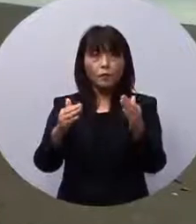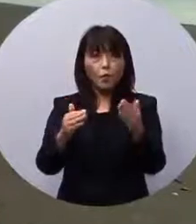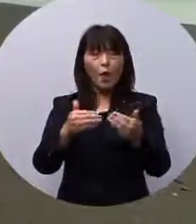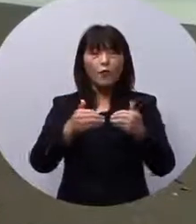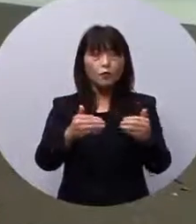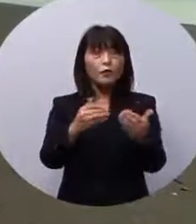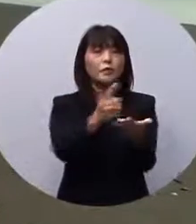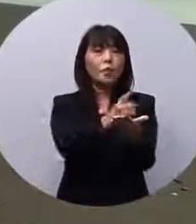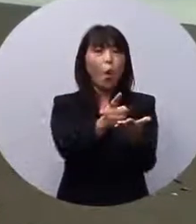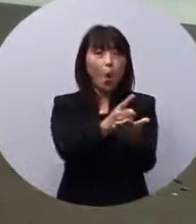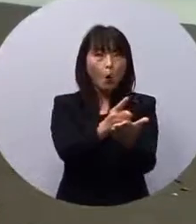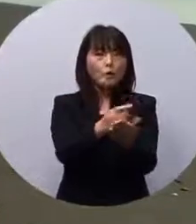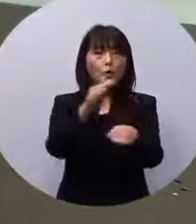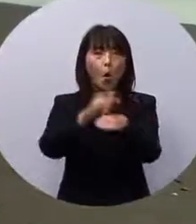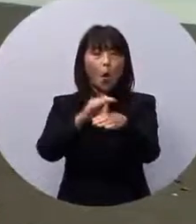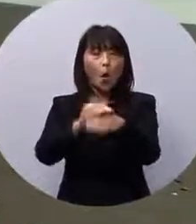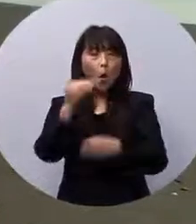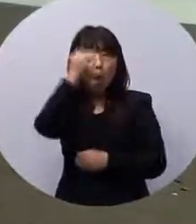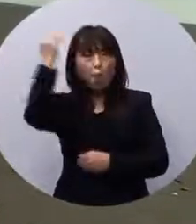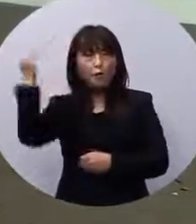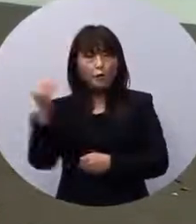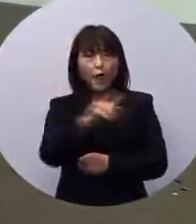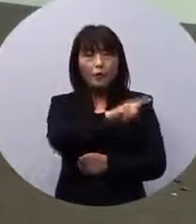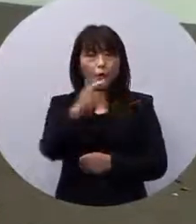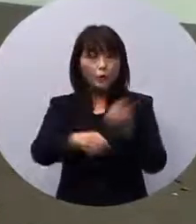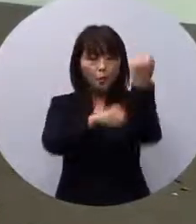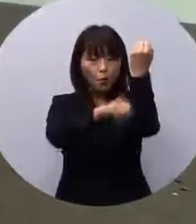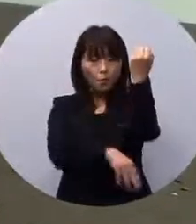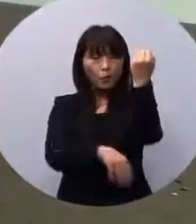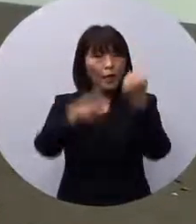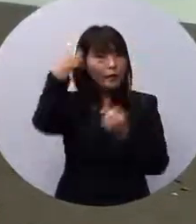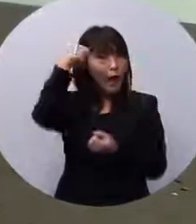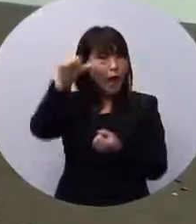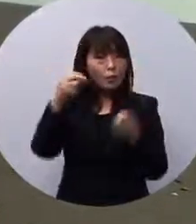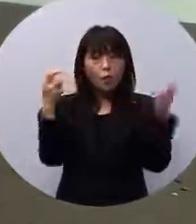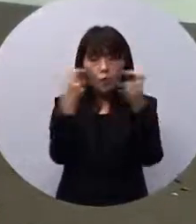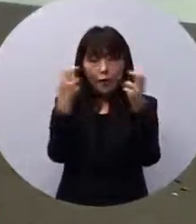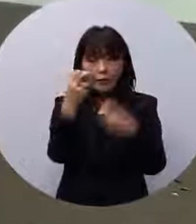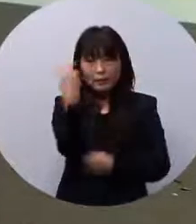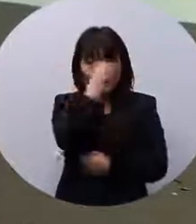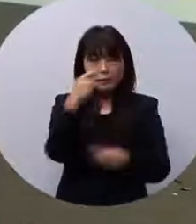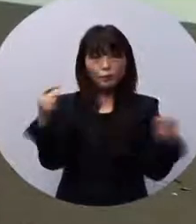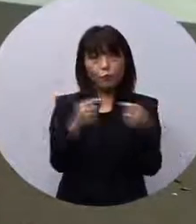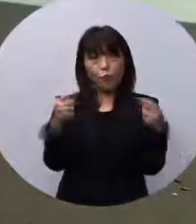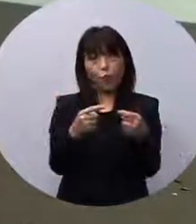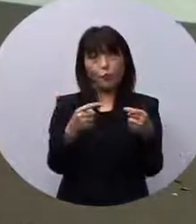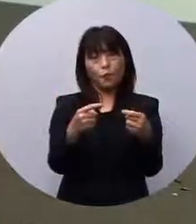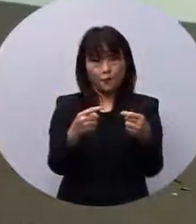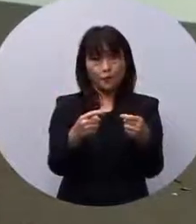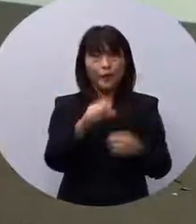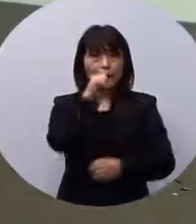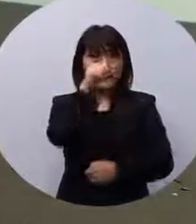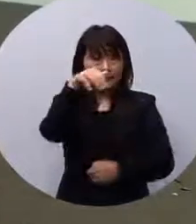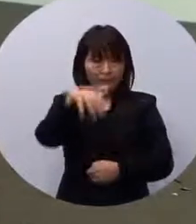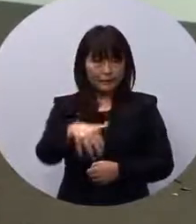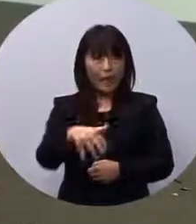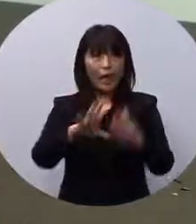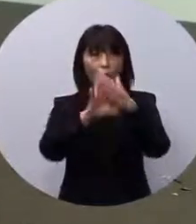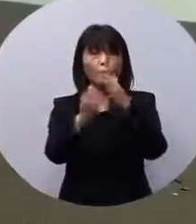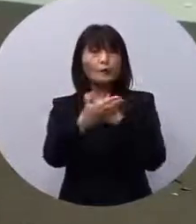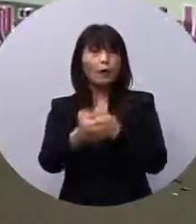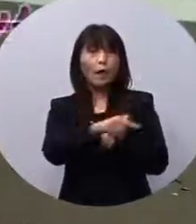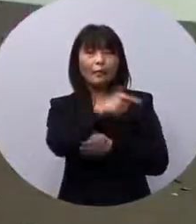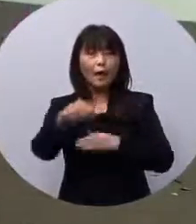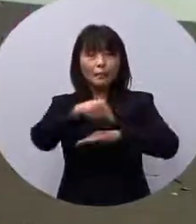針、方法、コンセプトなどの元となる案を検討、 さらにいいね藤沢大作戦とし